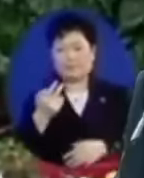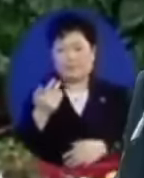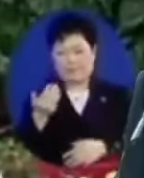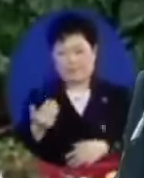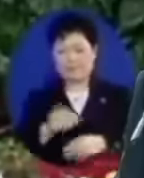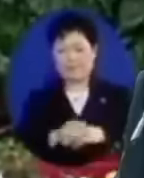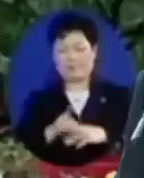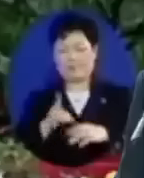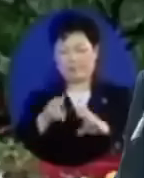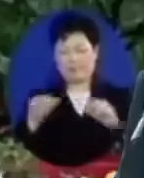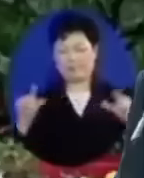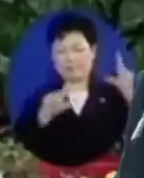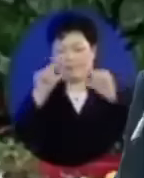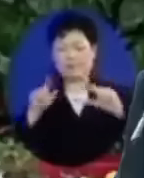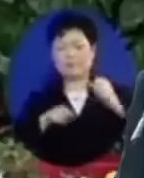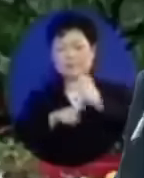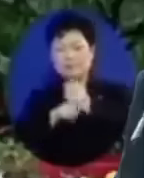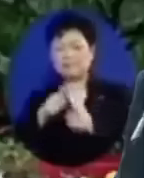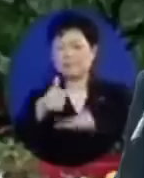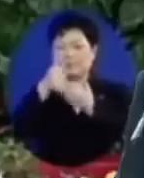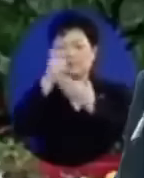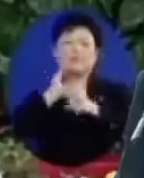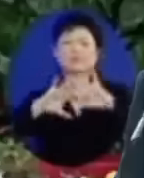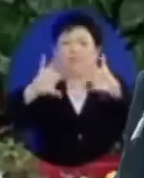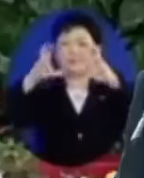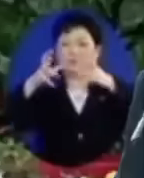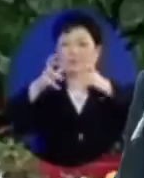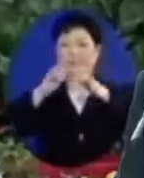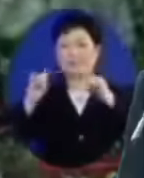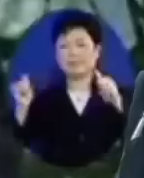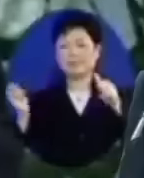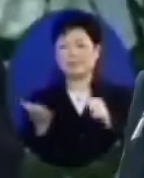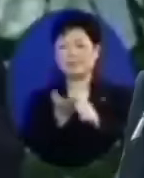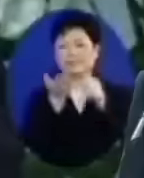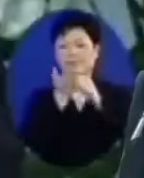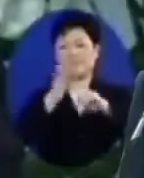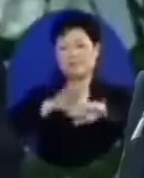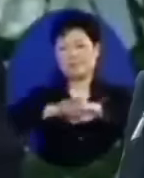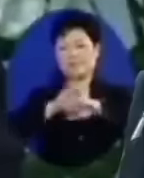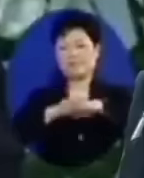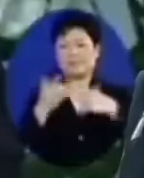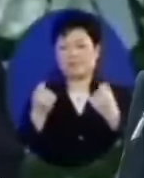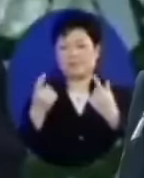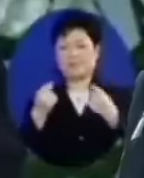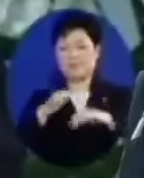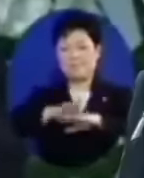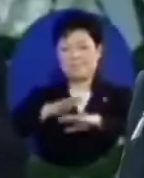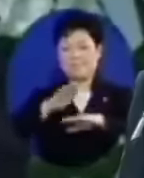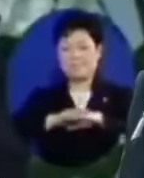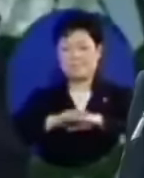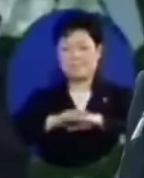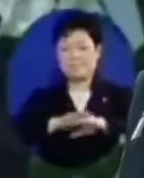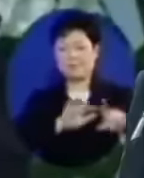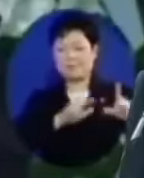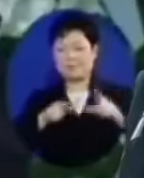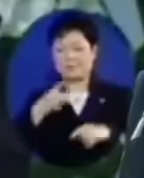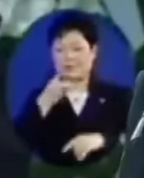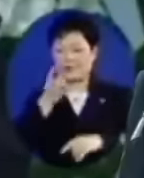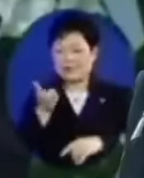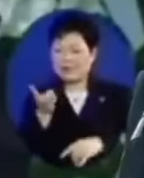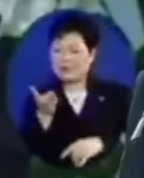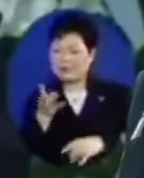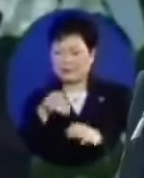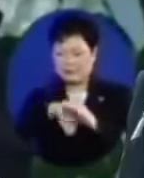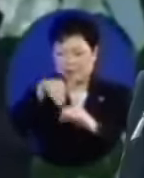것은 주님이 천국 백성을 기르는 밭입니다. 우리가 텃밭에 여러 가지 씨앗을